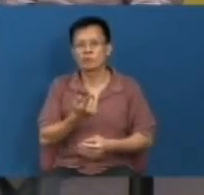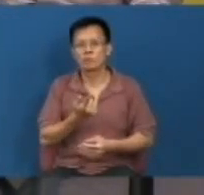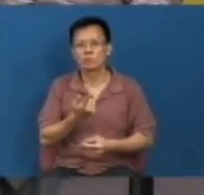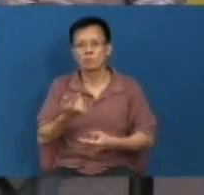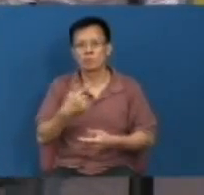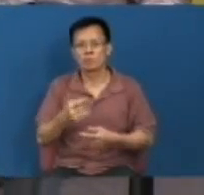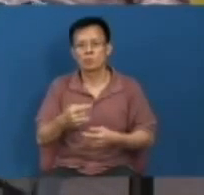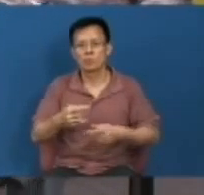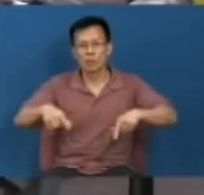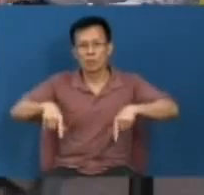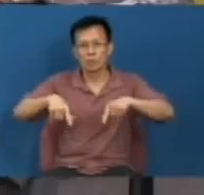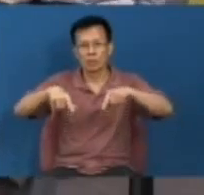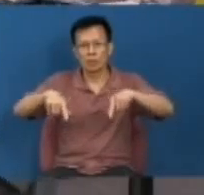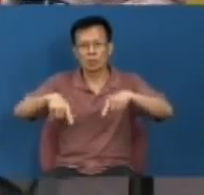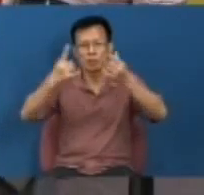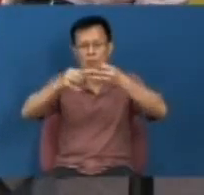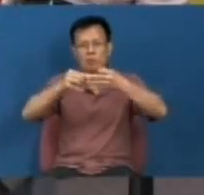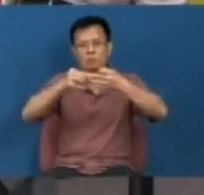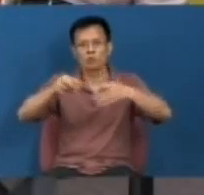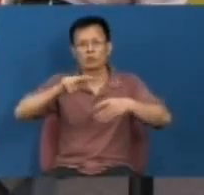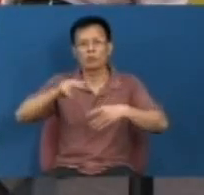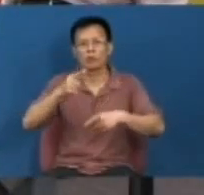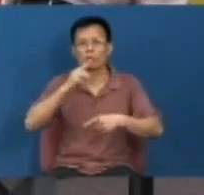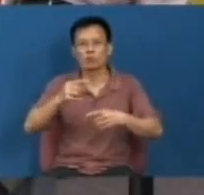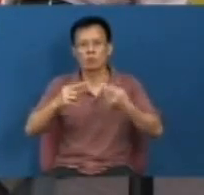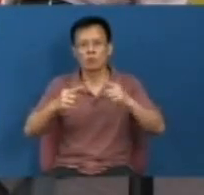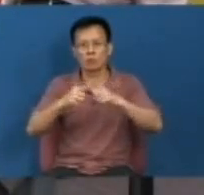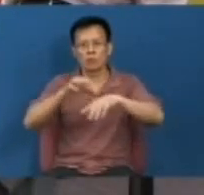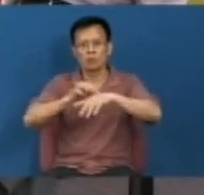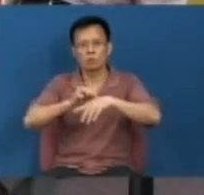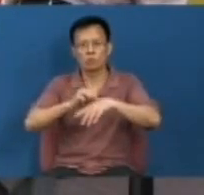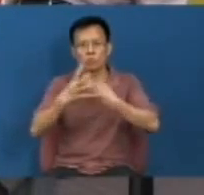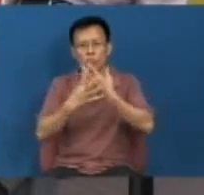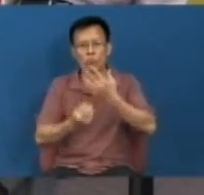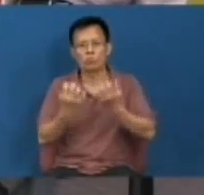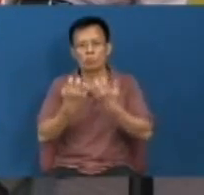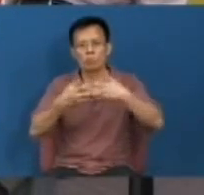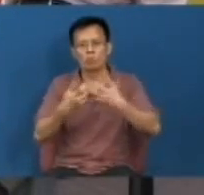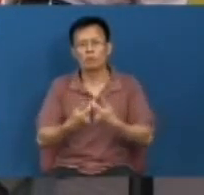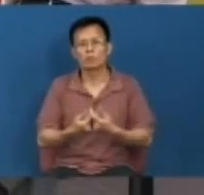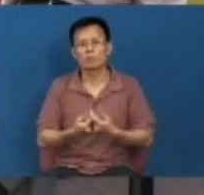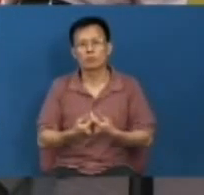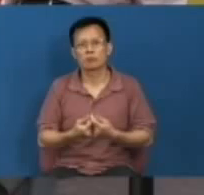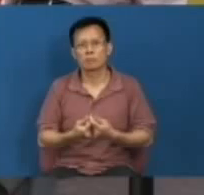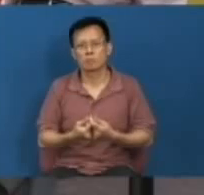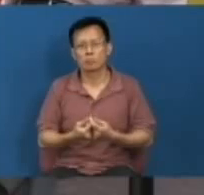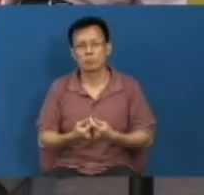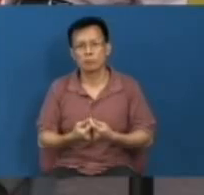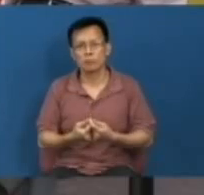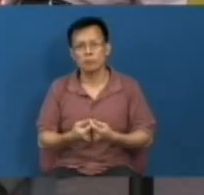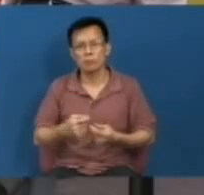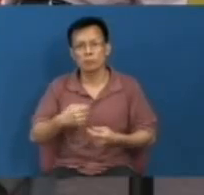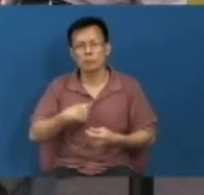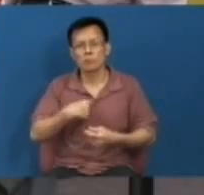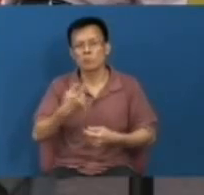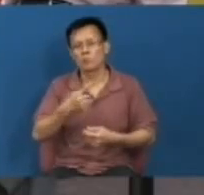嘛。 係啊，所以咪所以咪唔使講，我發現到我咁嘅性格咯。 係 係咯，我時上到去慢